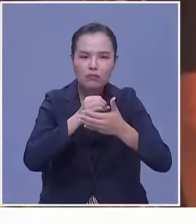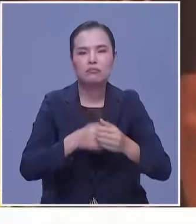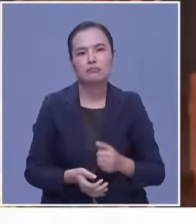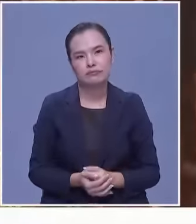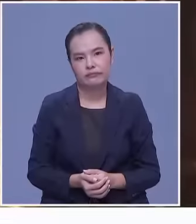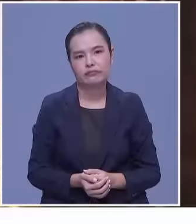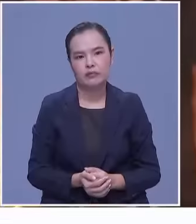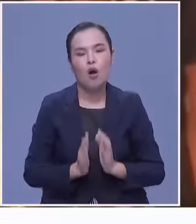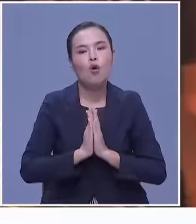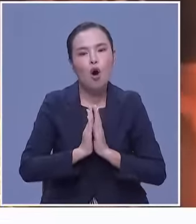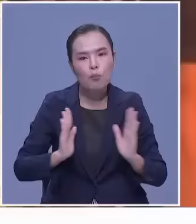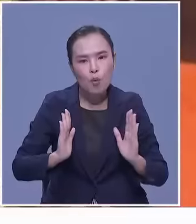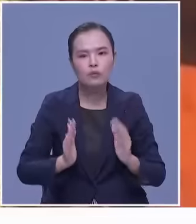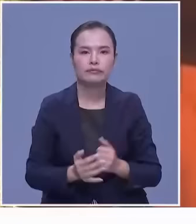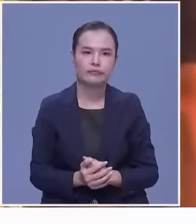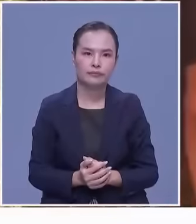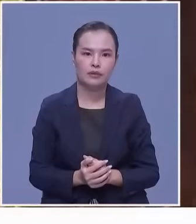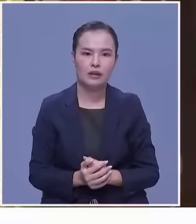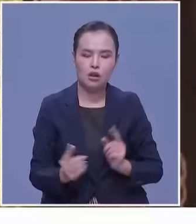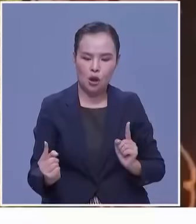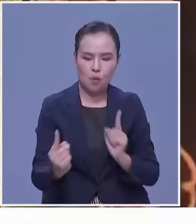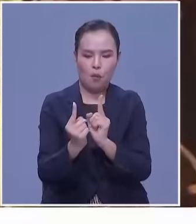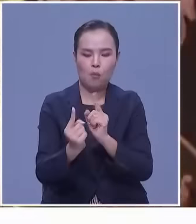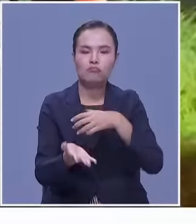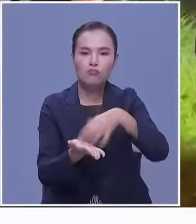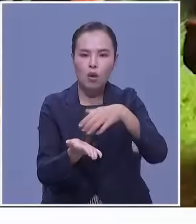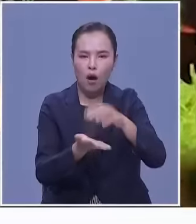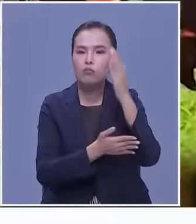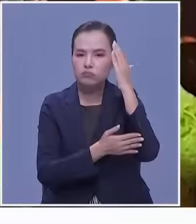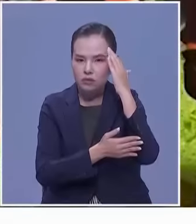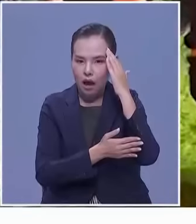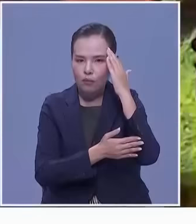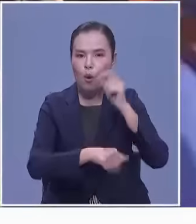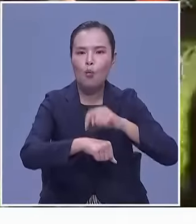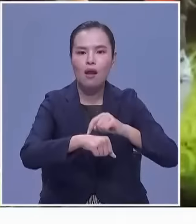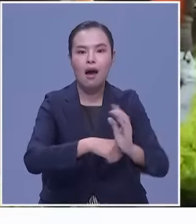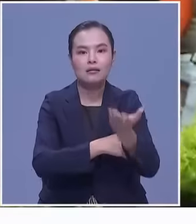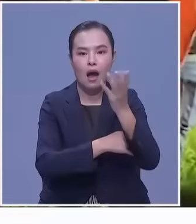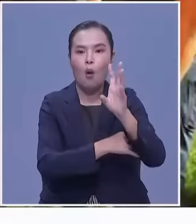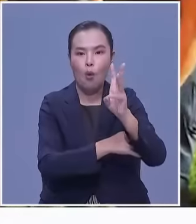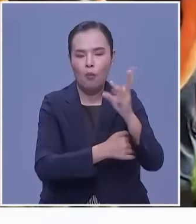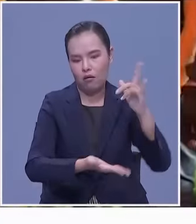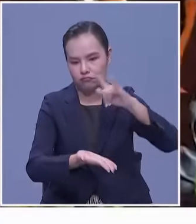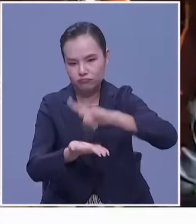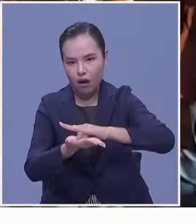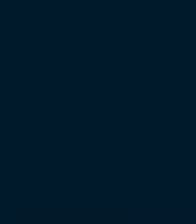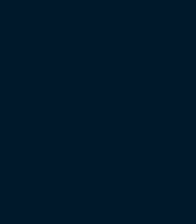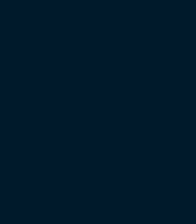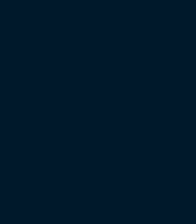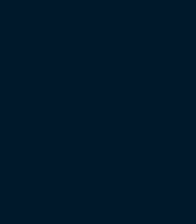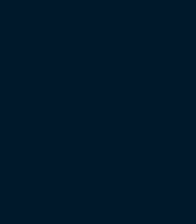ด้วยแล้วก็ขอบคุณท่านกิตทัตนะครับที่มารายงานสถานการณ์ให้ทราบตั้งแต่ช่วงช่วงเช้าที่ท่านเดินทางกลับถึงไทยอ่ะะนะ